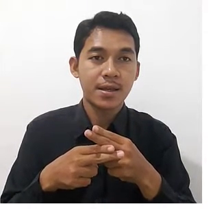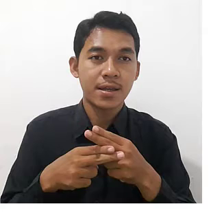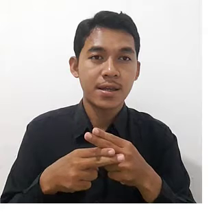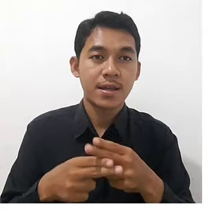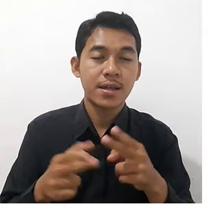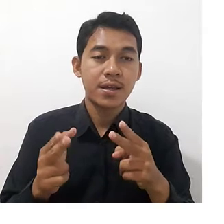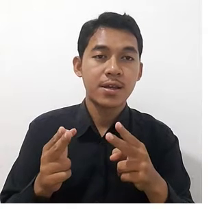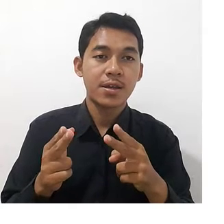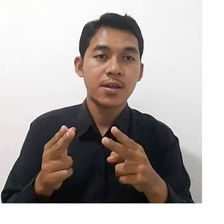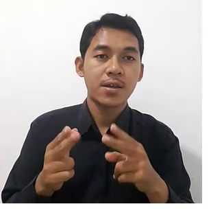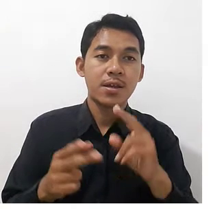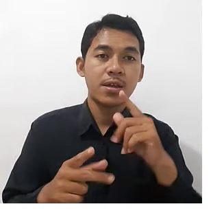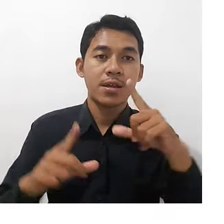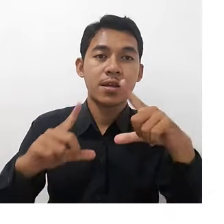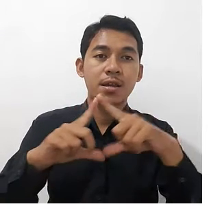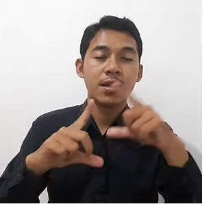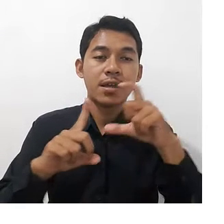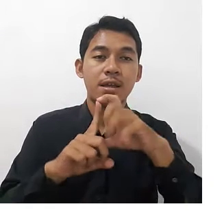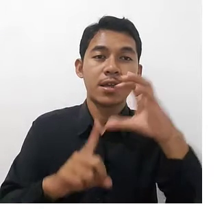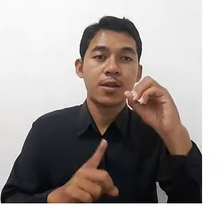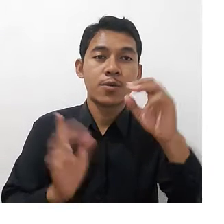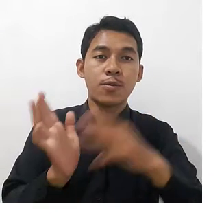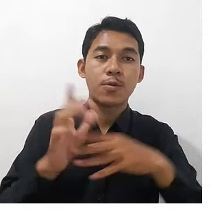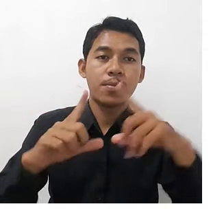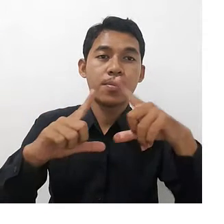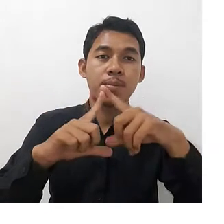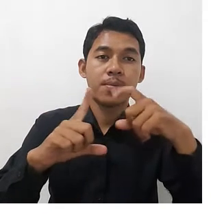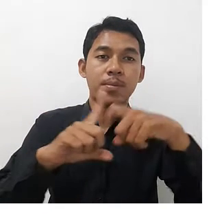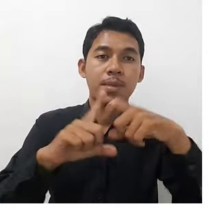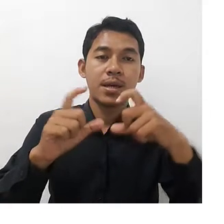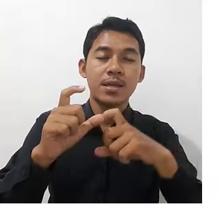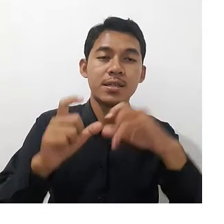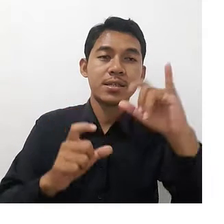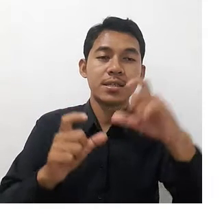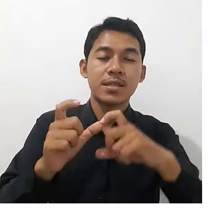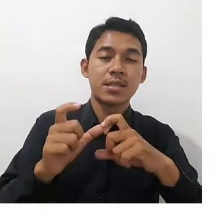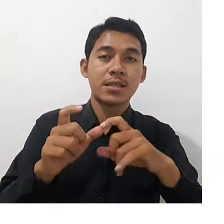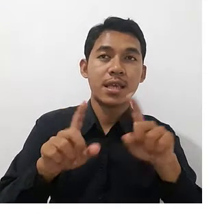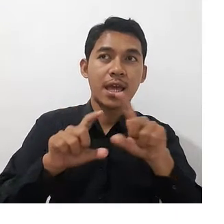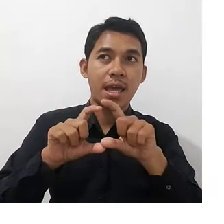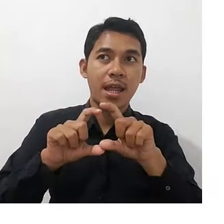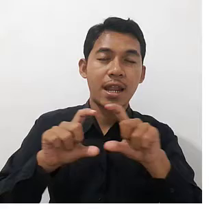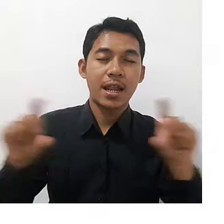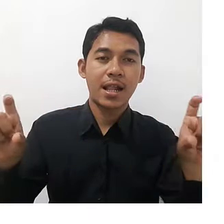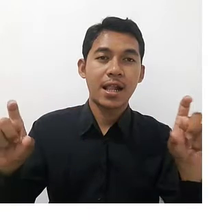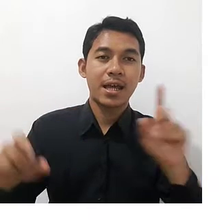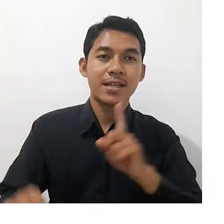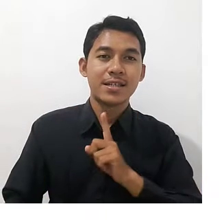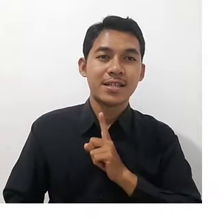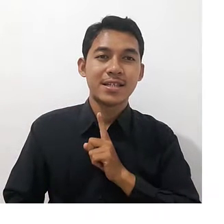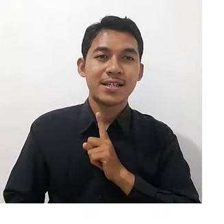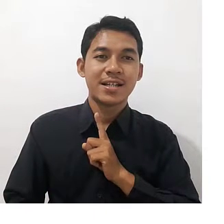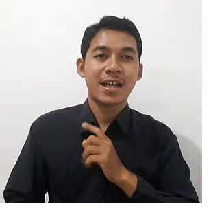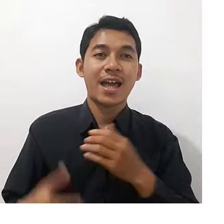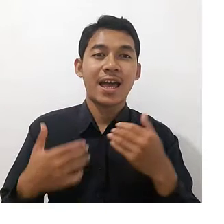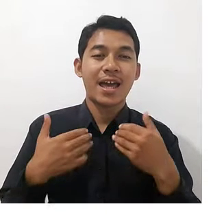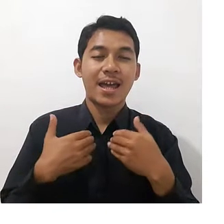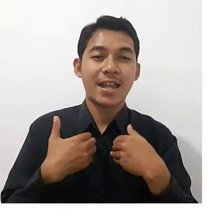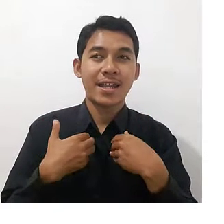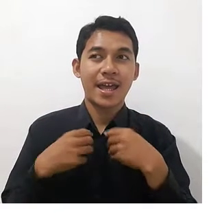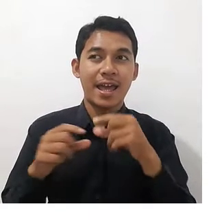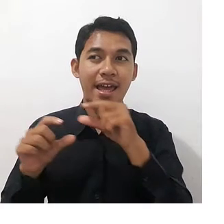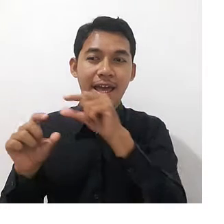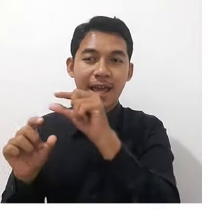Nah, RAM random access memory itu kan rangkaian tersendiri ya kan. Nah, dengan penggabungan beberapa elemen rangkaian